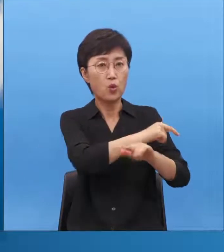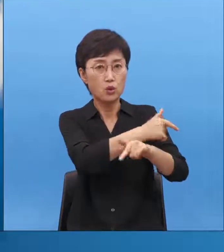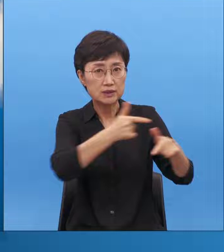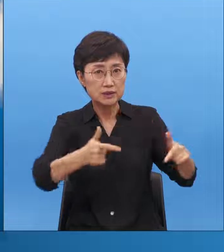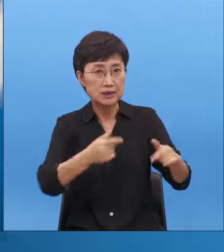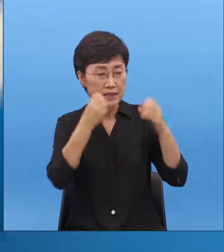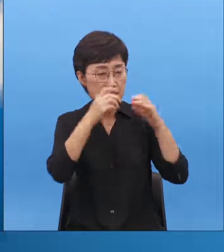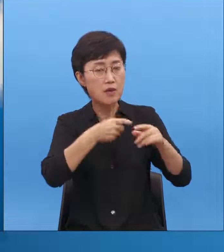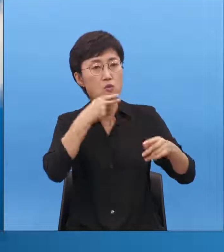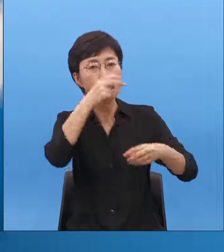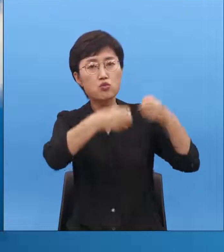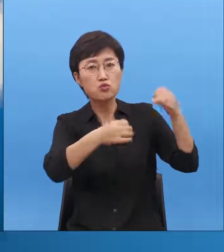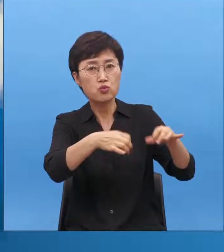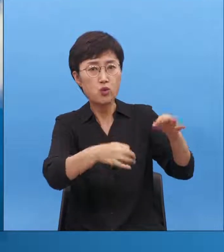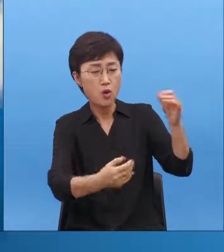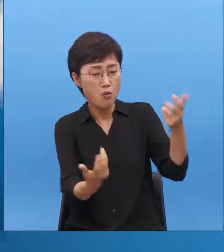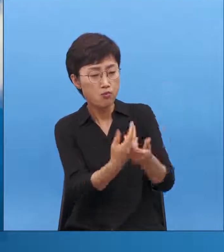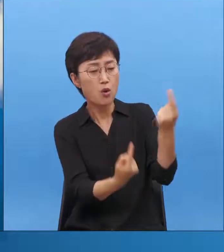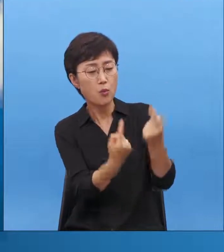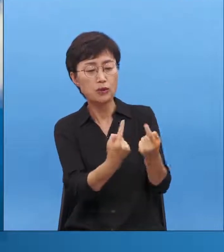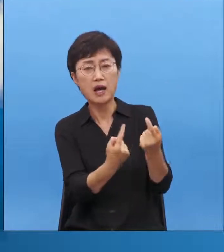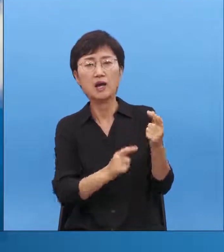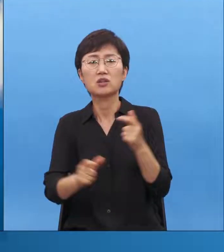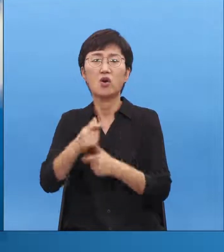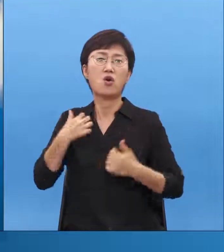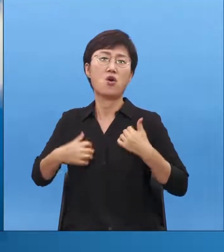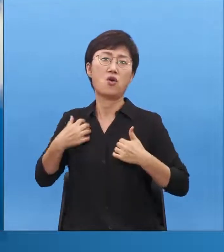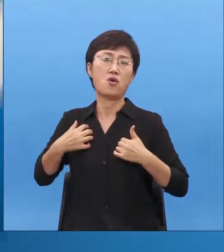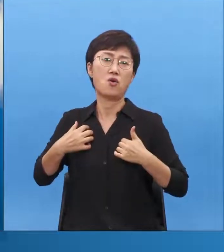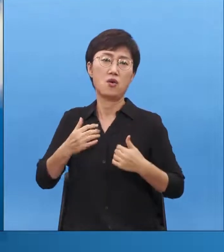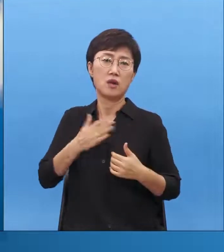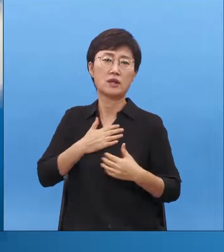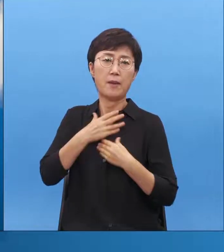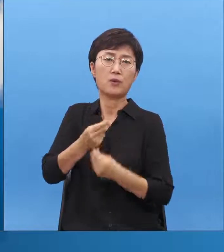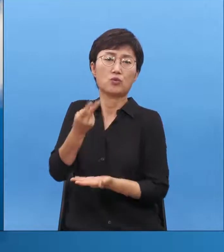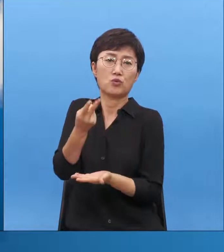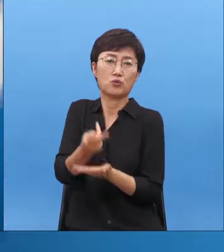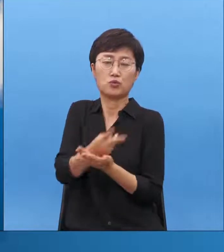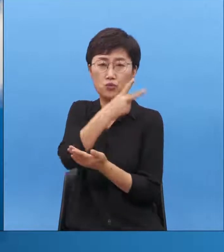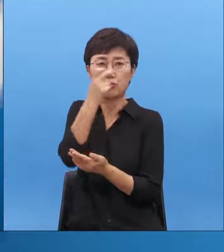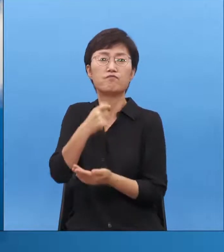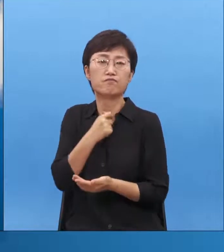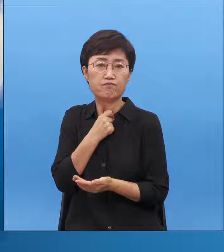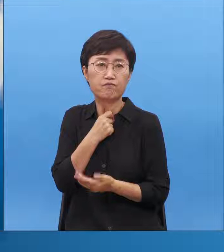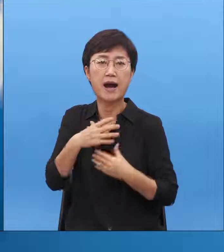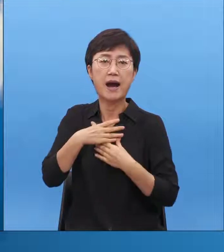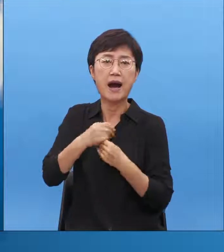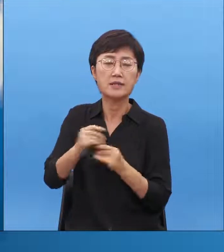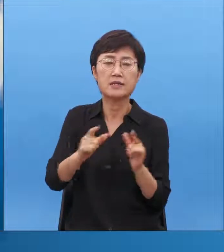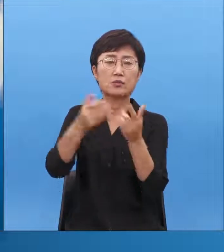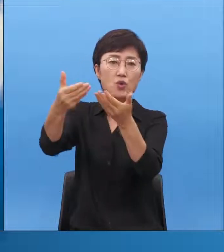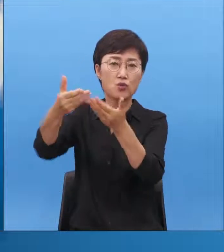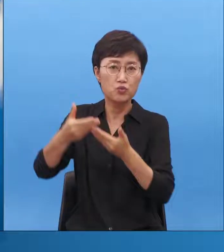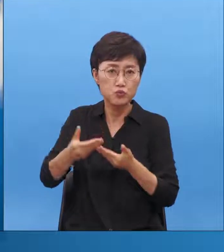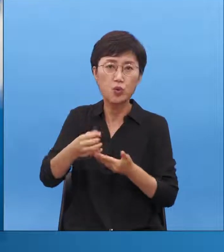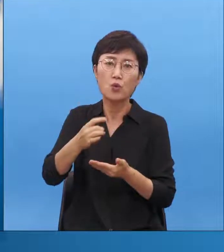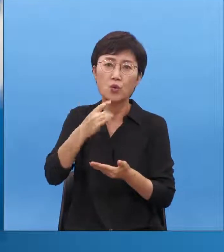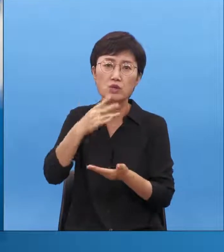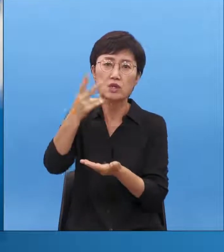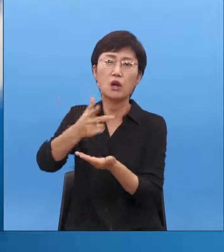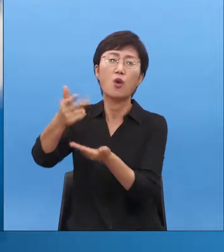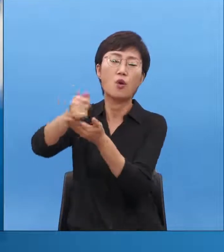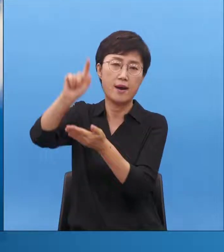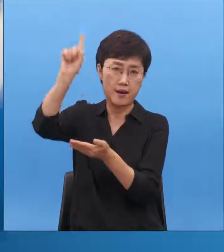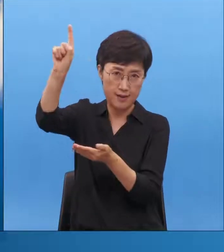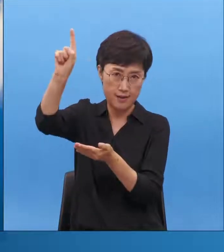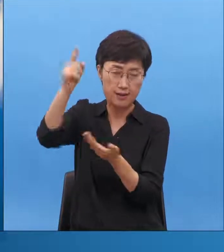곡식과 새 포도주가 풍성할 때보다 더하나이다. 내가 편히 눕고 자기도 하리니. 나라 완전히 대하시는 분은